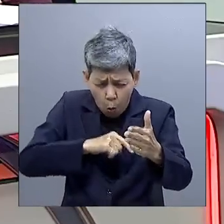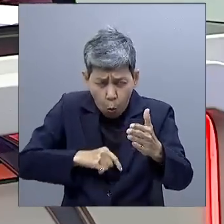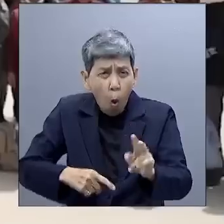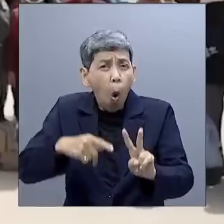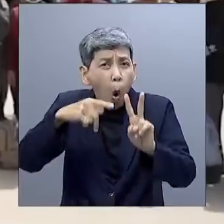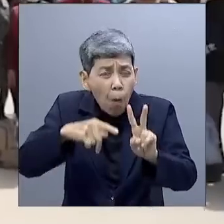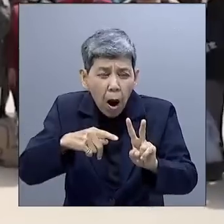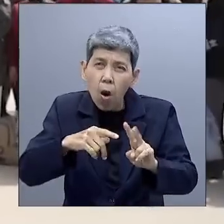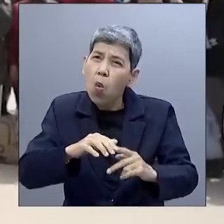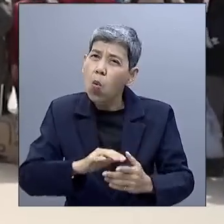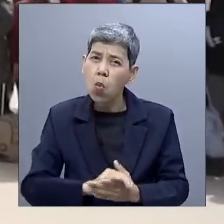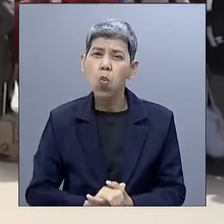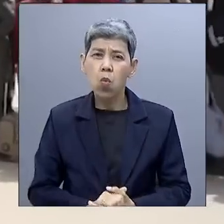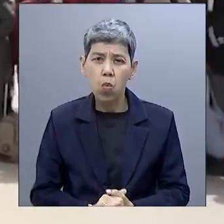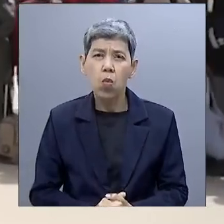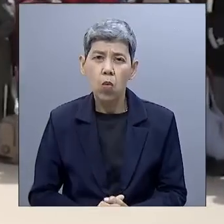ค่ะ